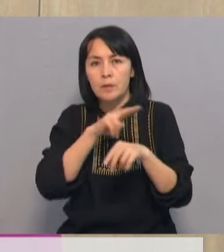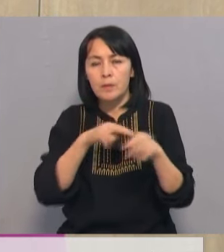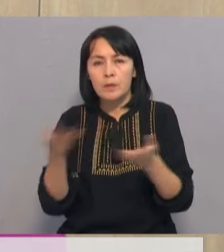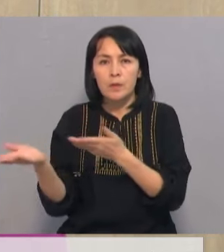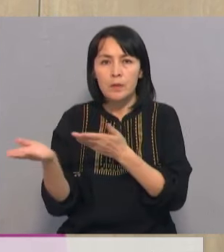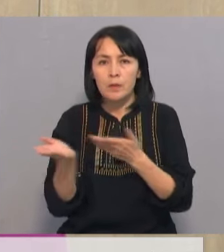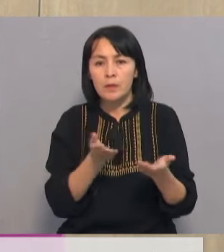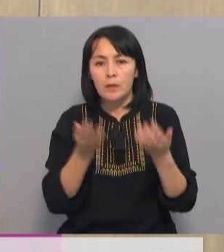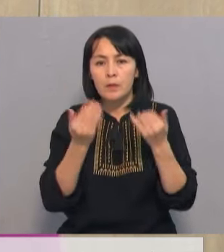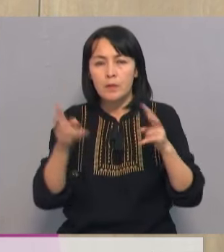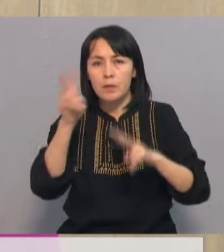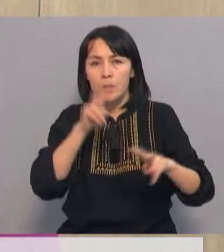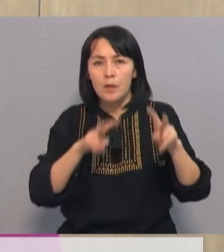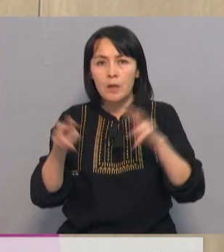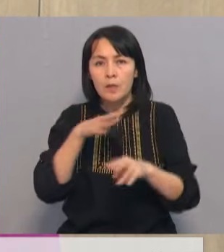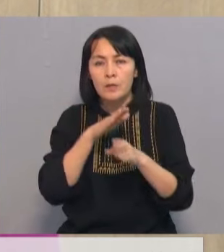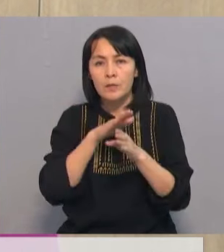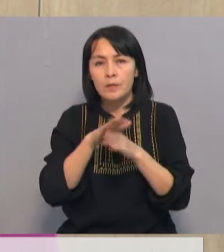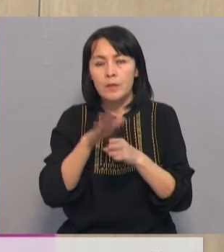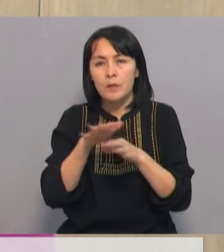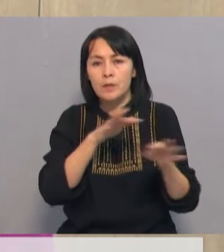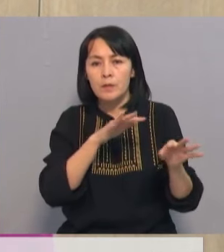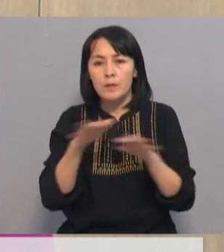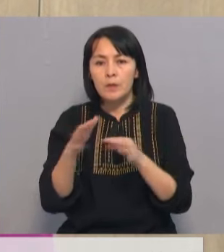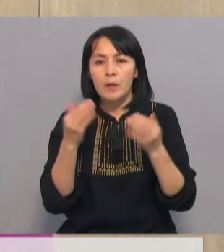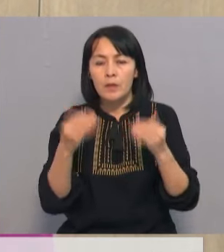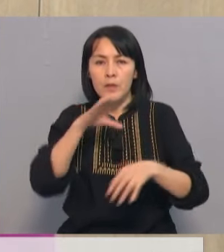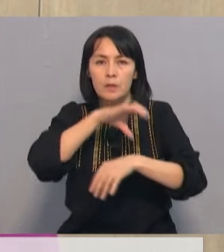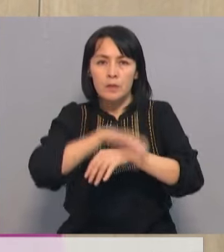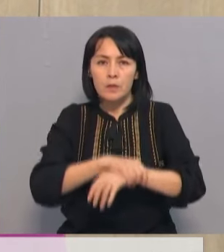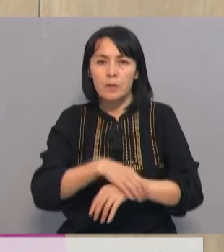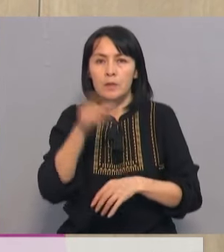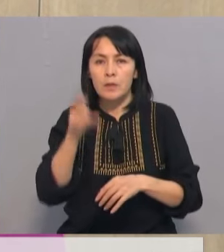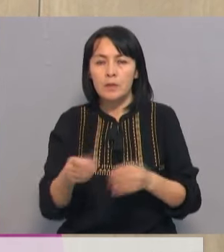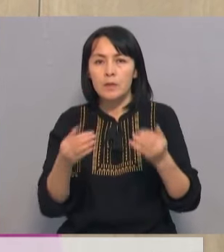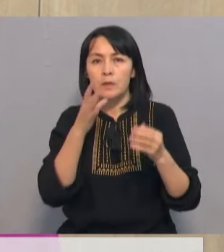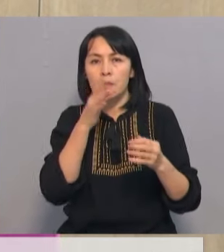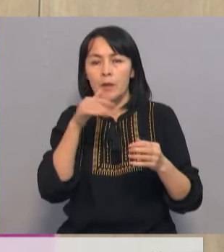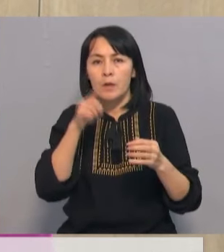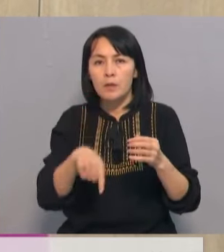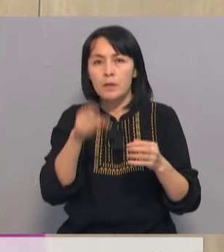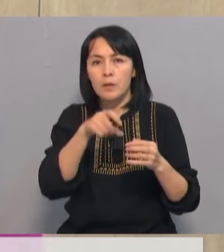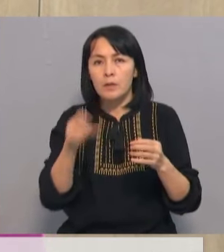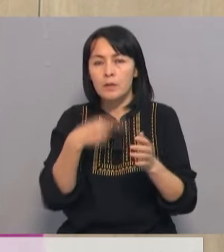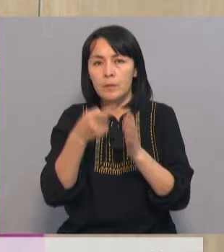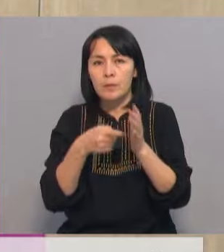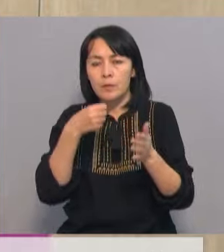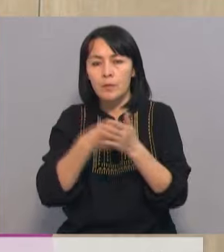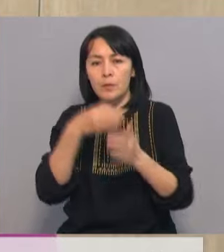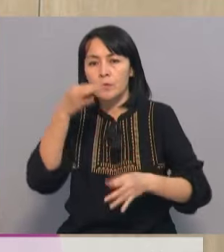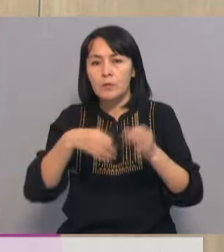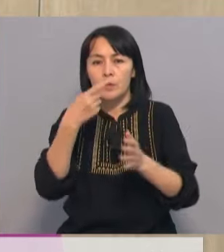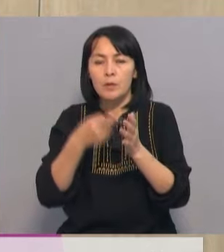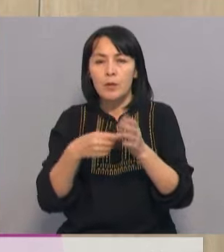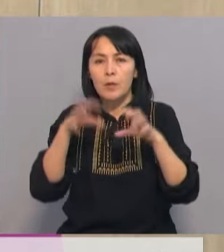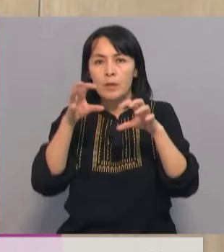место происшествия стражи порядка провели необходимые разыскные мероприятия и задержали их. В настоящее время в отношении подозреваемых проводится досудебное